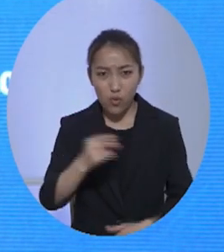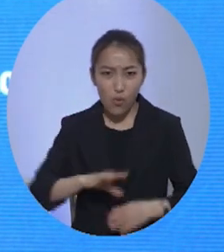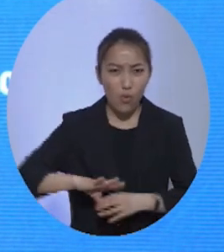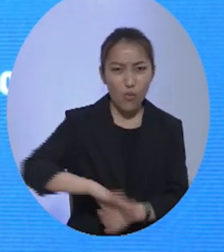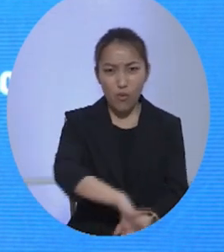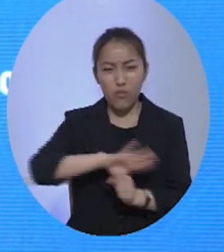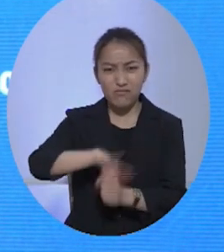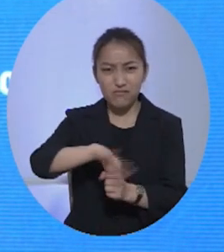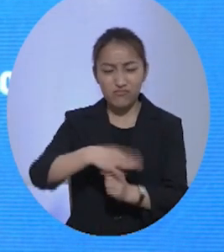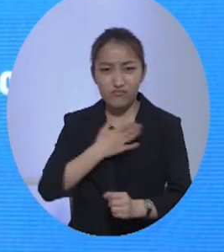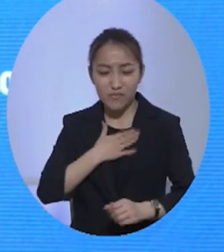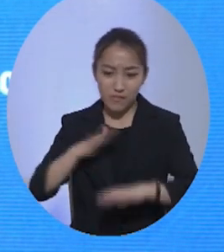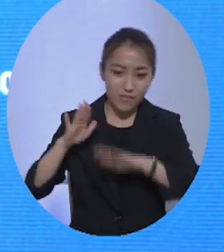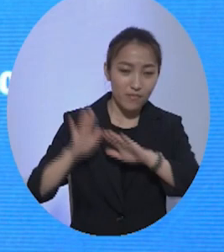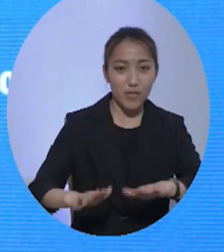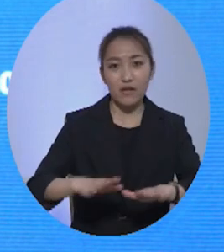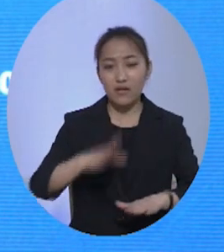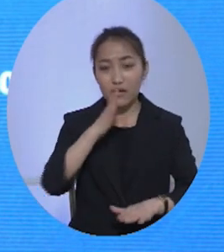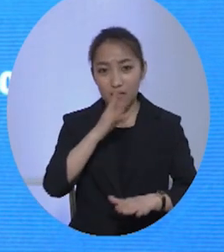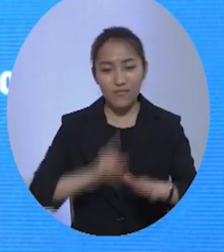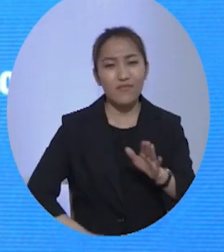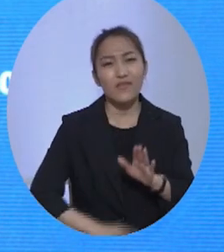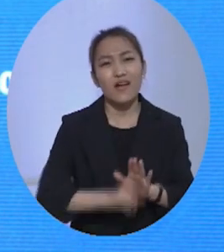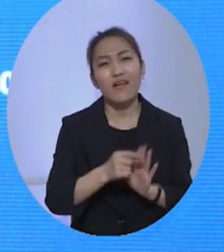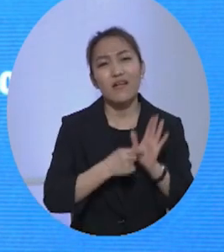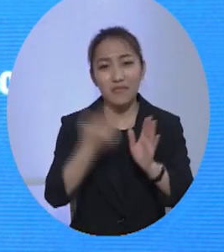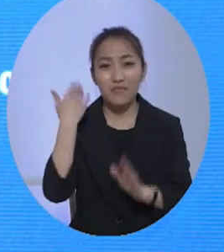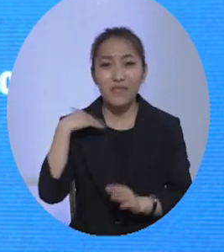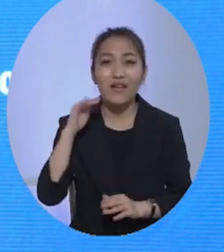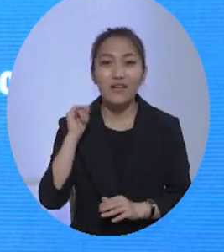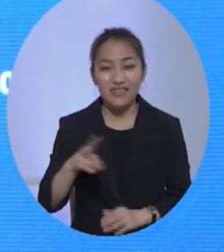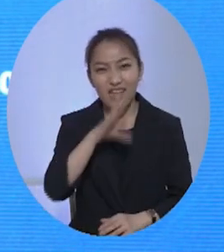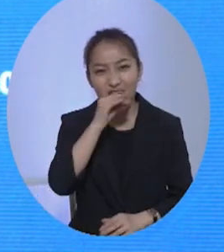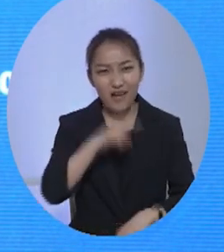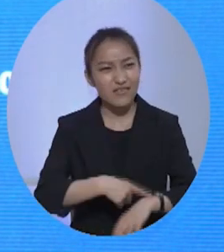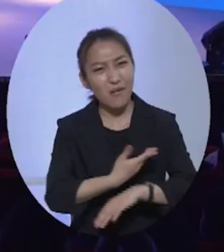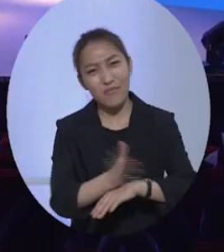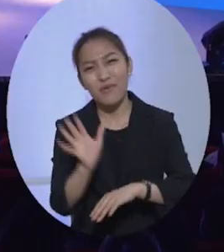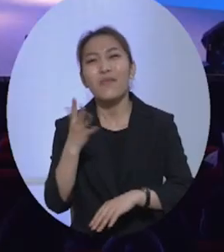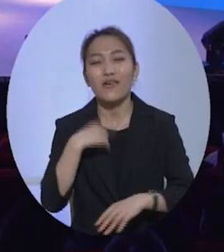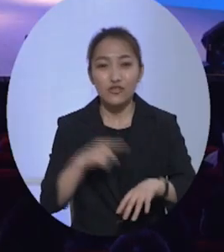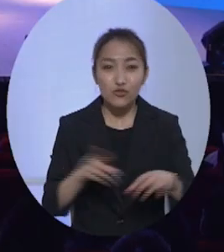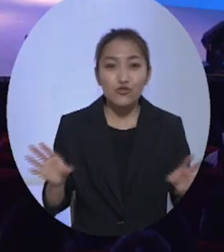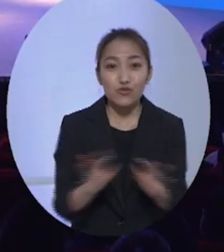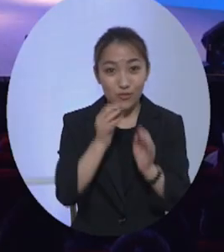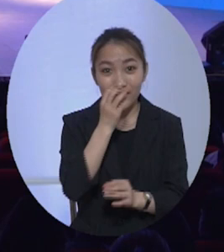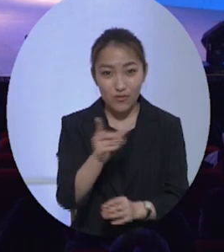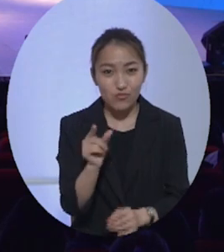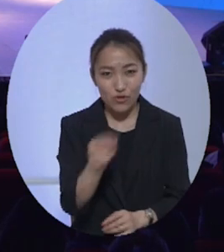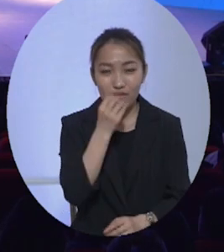дэлхий дахин тунхаглаж гарч ирсэн бохоггүй. За энэний тухай ярив бас цаг явчих бах тийм ээ. Би ингээд тавчлаа. За одоо